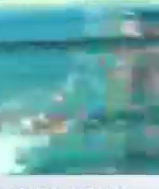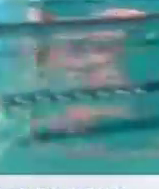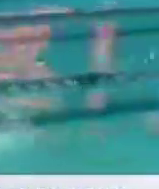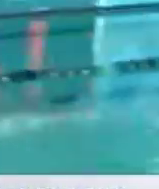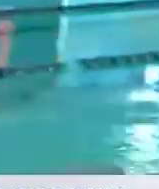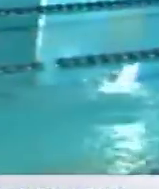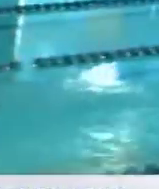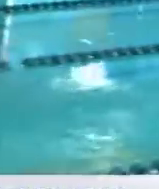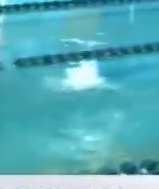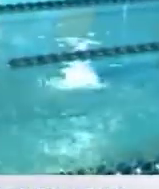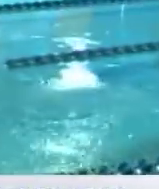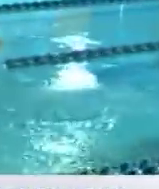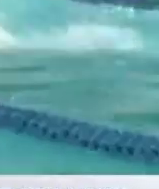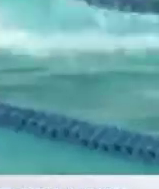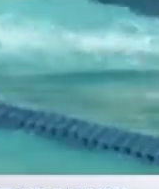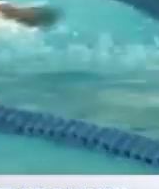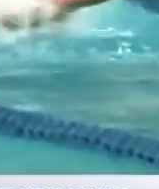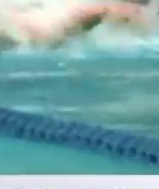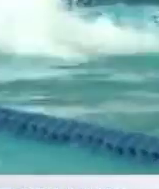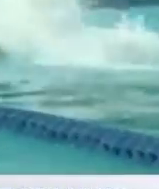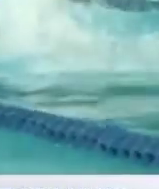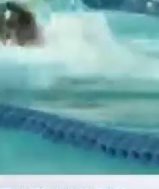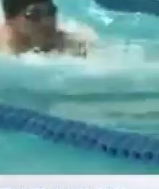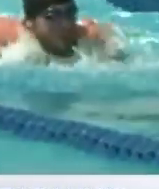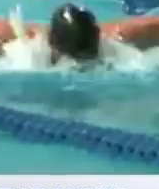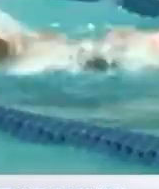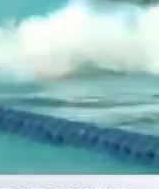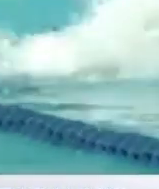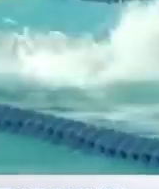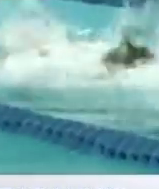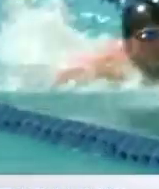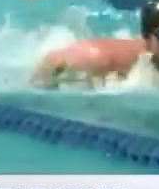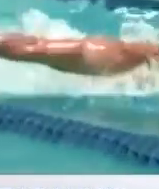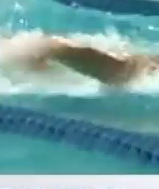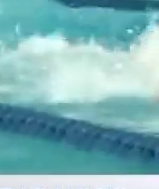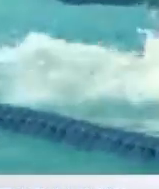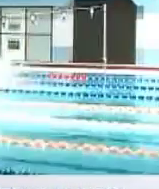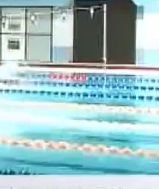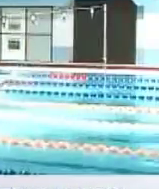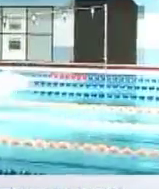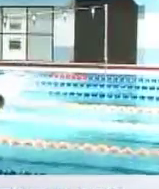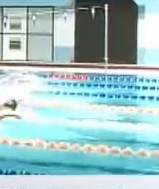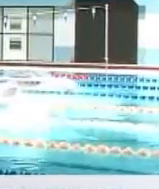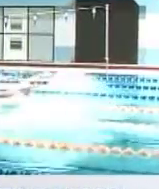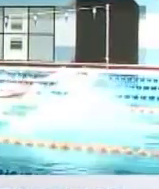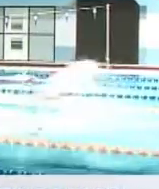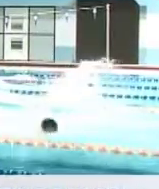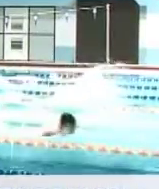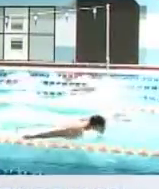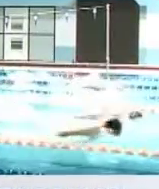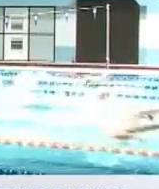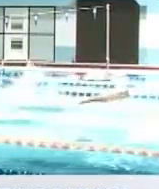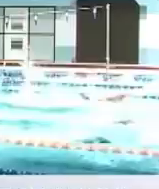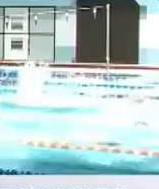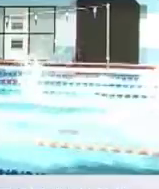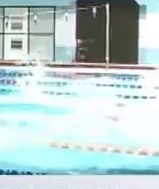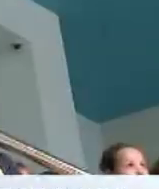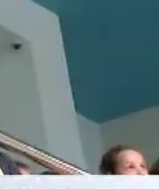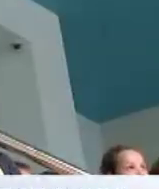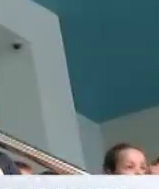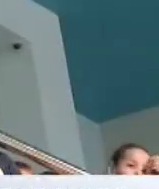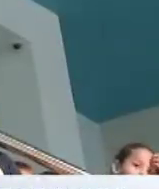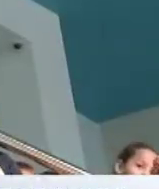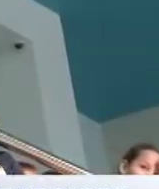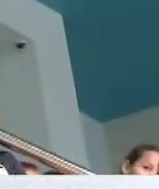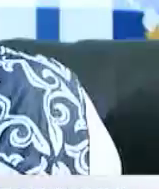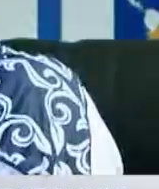юношеские Олимпийские игры в Аргентине. На открытие приехали именитые спортсмены, в числе которых золотой призер Олимпиады в Рио Дмитрий